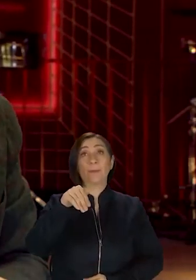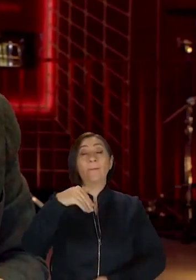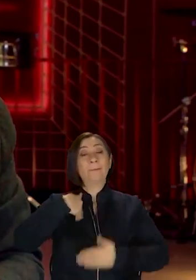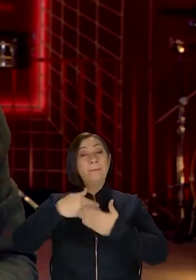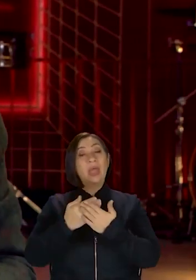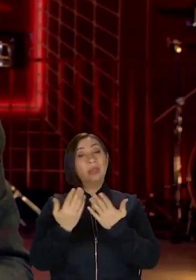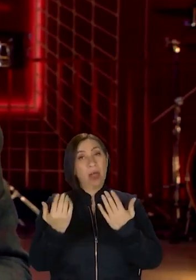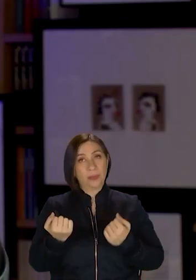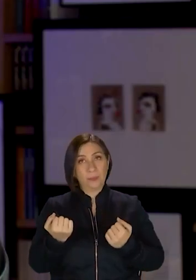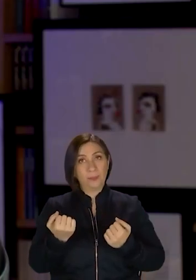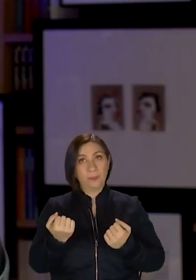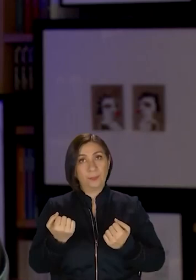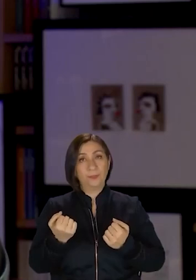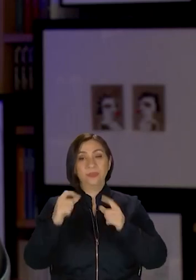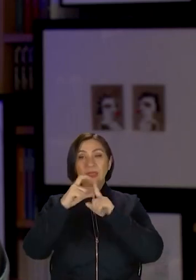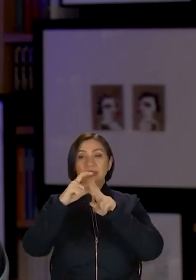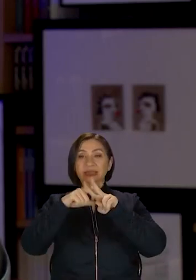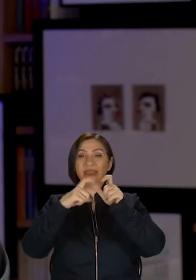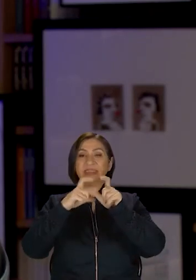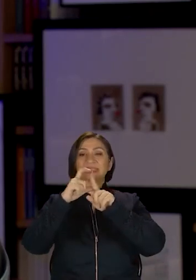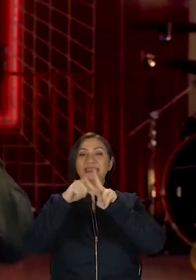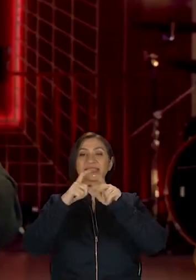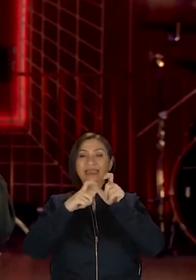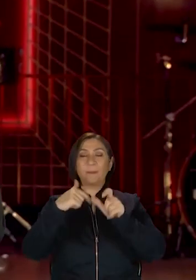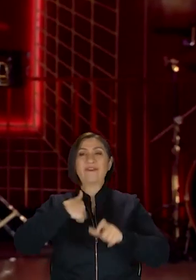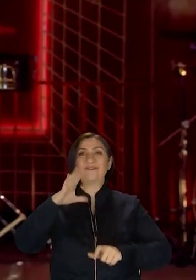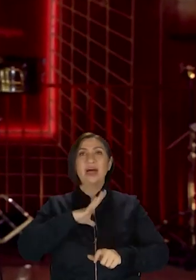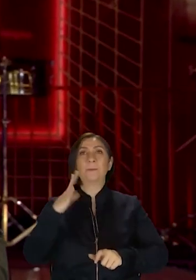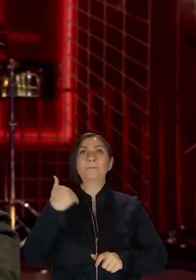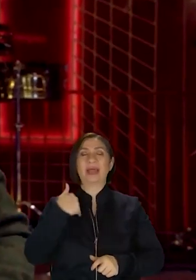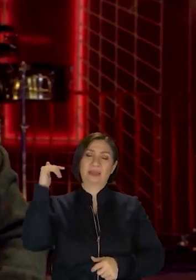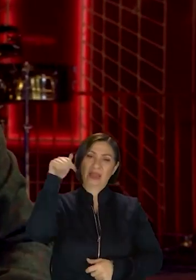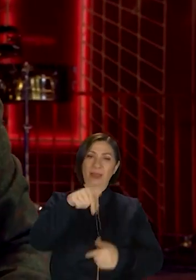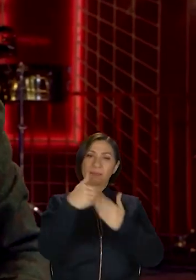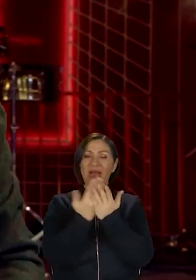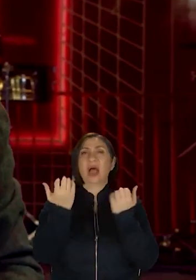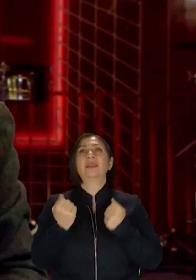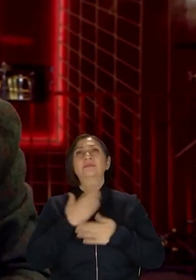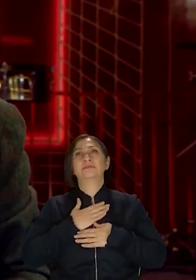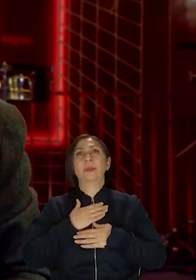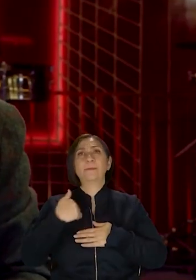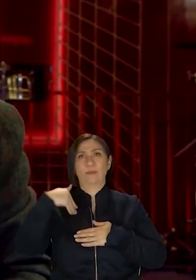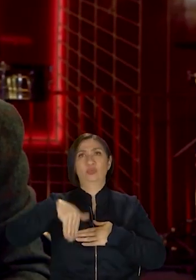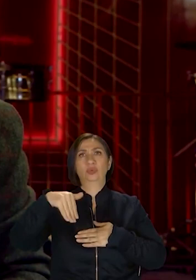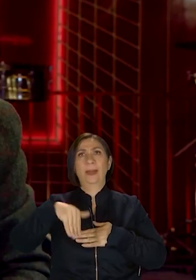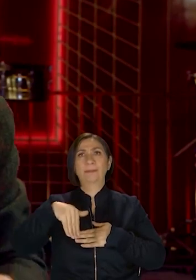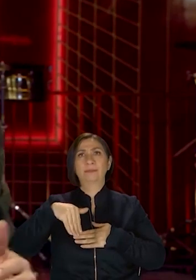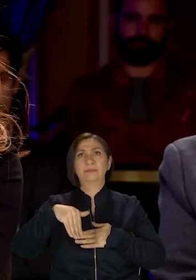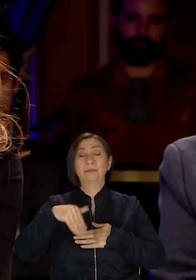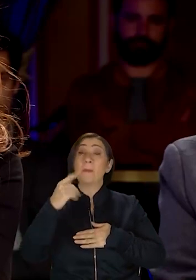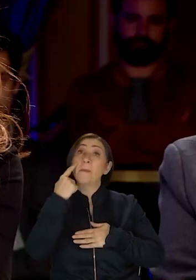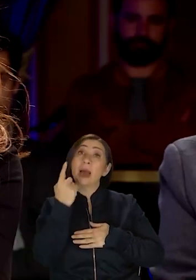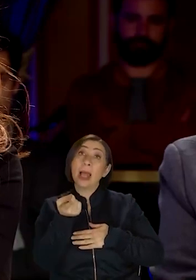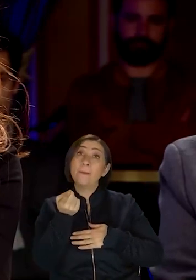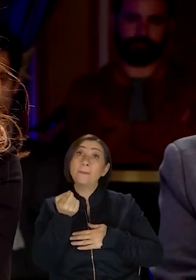Bilet aldım. Dastas'a ben varım oyununa geldim ben. Hı-hı. Bilet aldım. Ben buradayım.